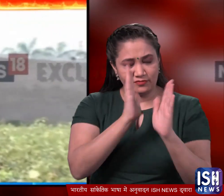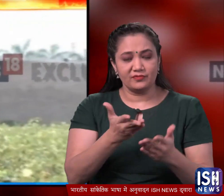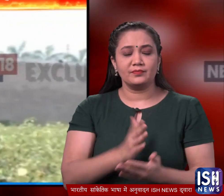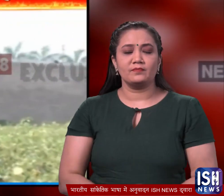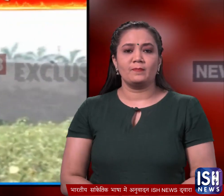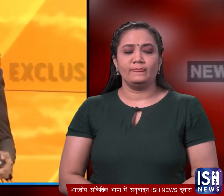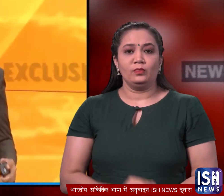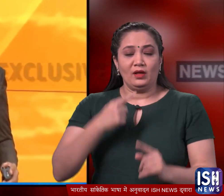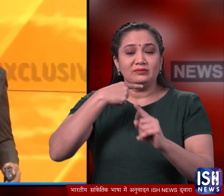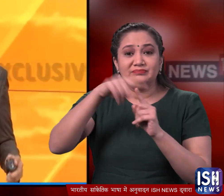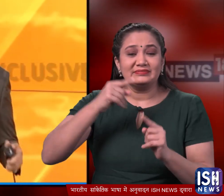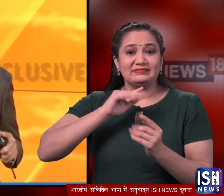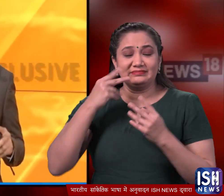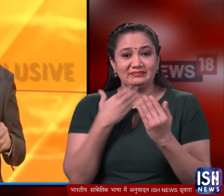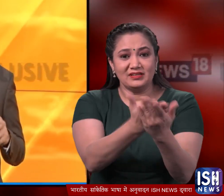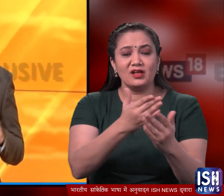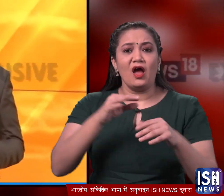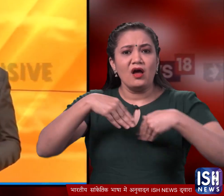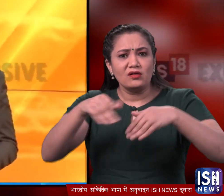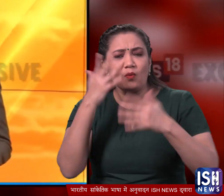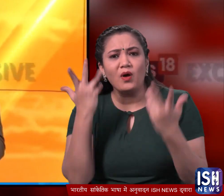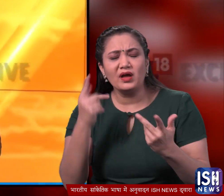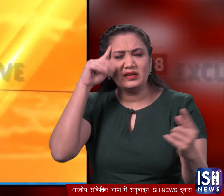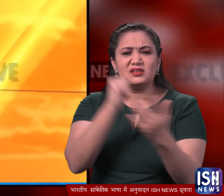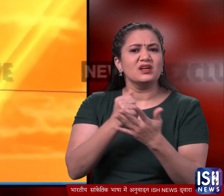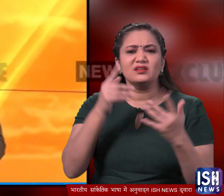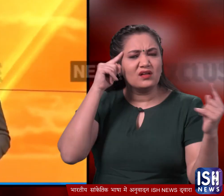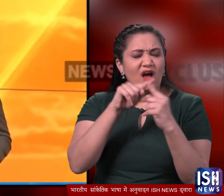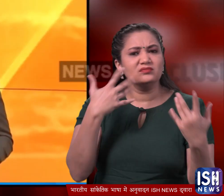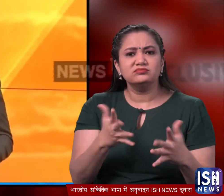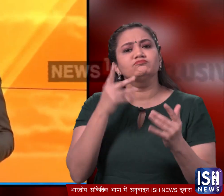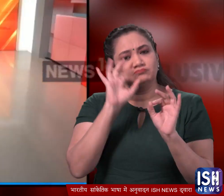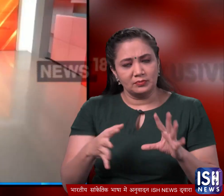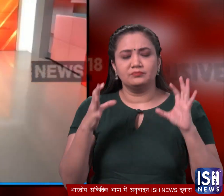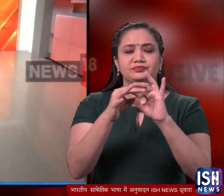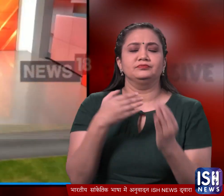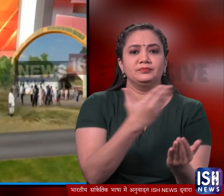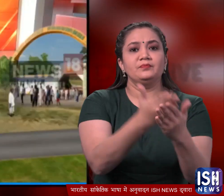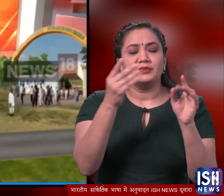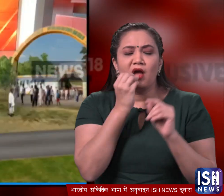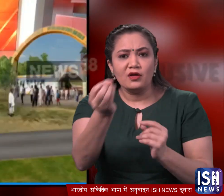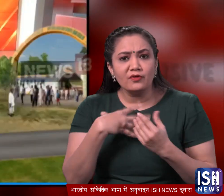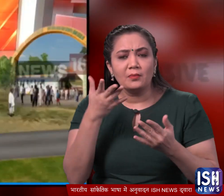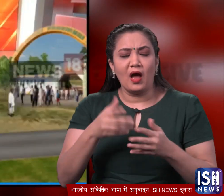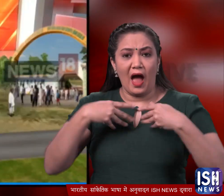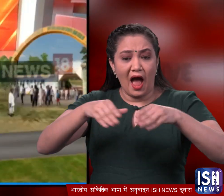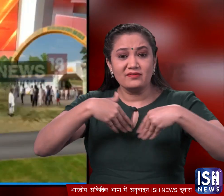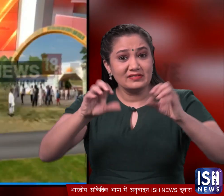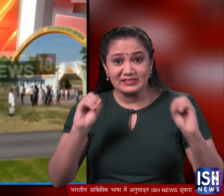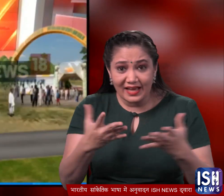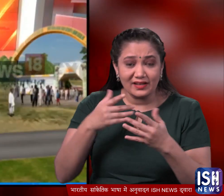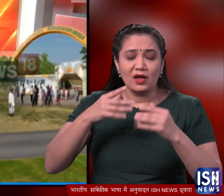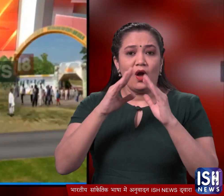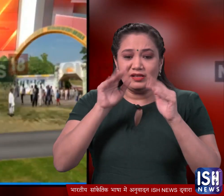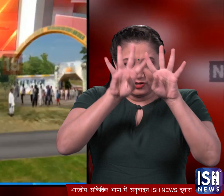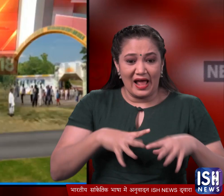दायर की गई थी और इस याचिका के जरिए राम रहीम को फरलो दिए जाने के फैसले को चुनौती दी गई थी। और इसी मामले में यह जानकारी सामने आई कि जेल से बाहर आने